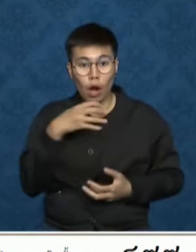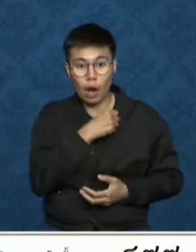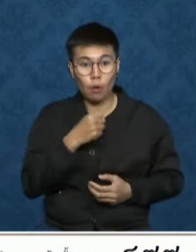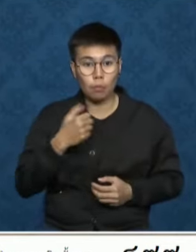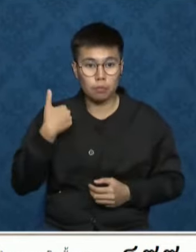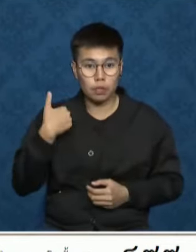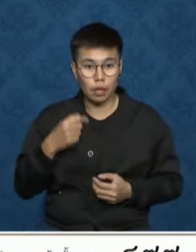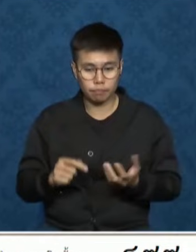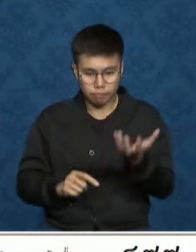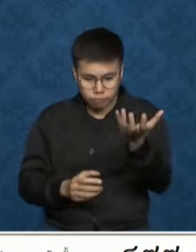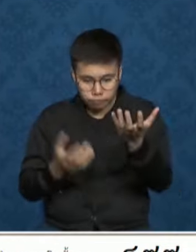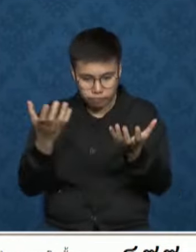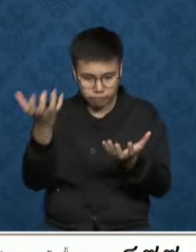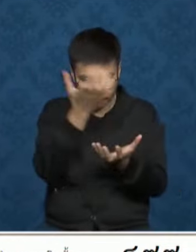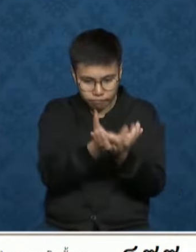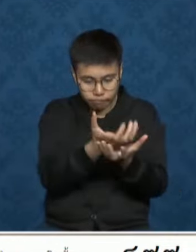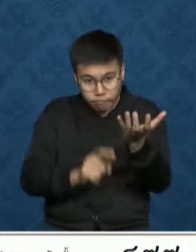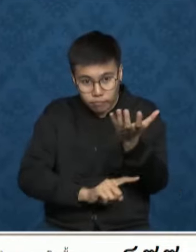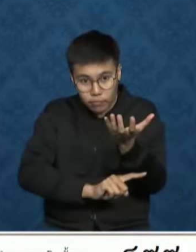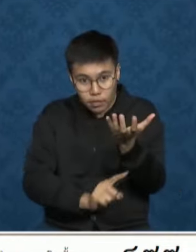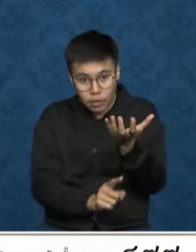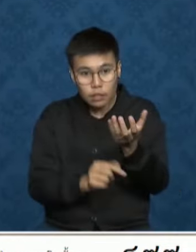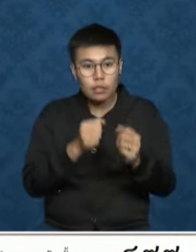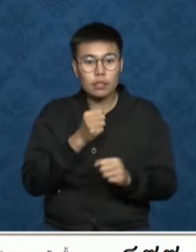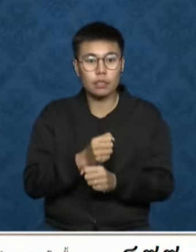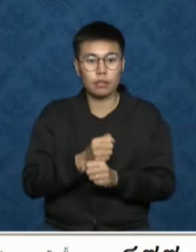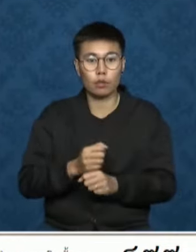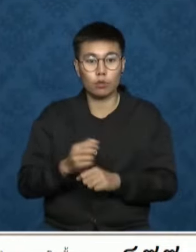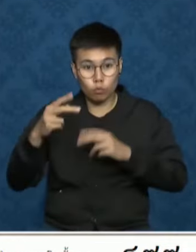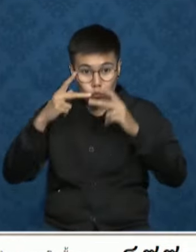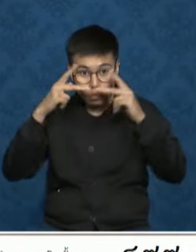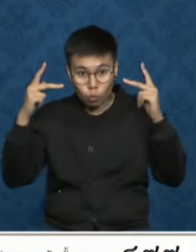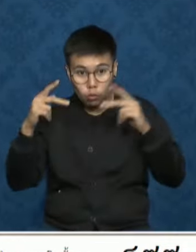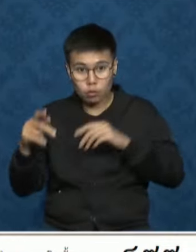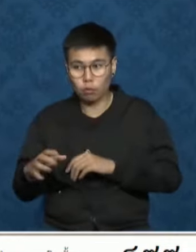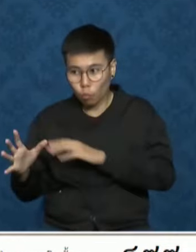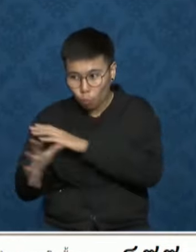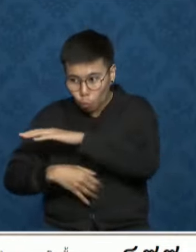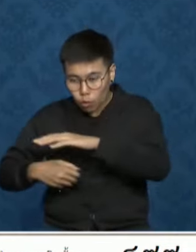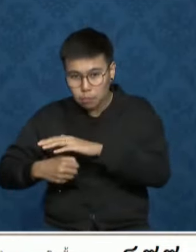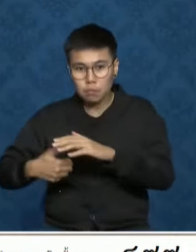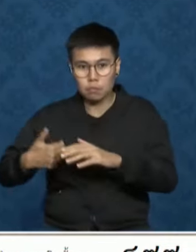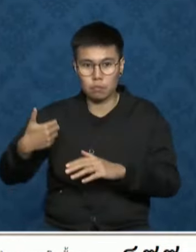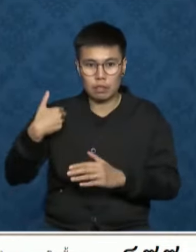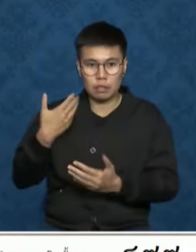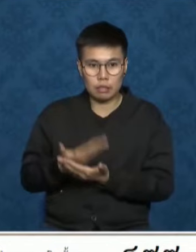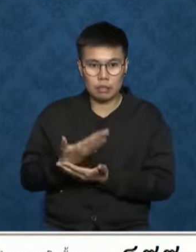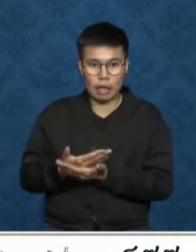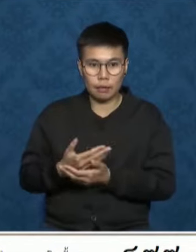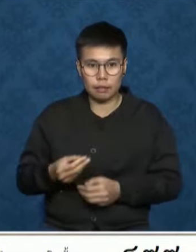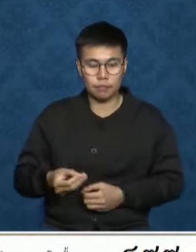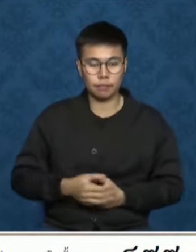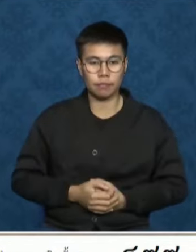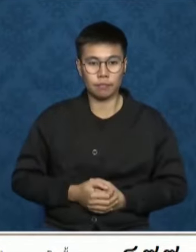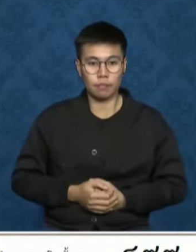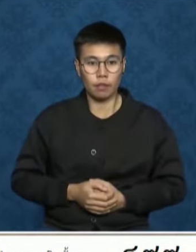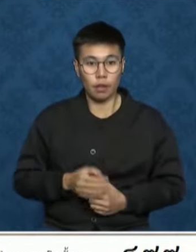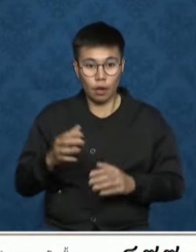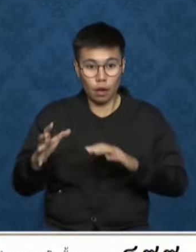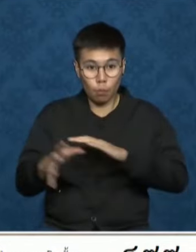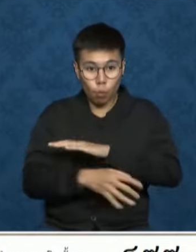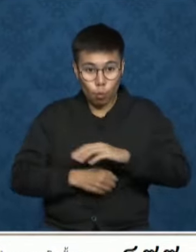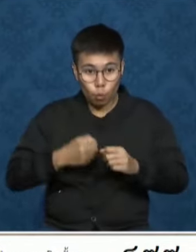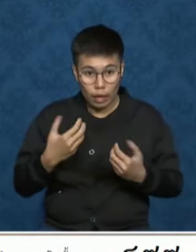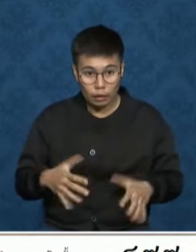มันเป็เหมือนกับแหล่งที่ทำให้มชชาชีพมีไรได้ตรนี้คือสำคัญอะไรครัือพอขโมยไปปุ๊บ